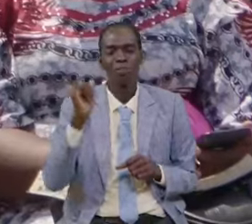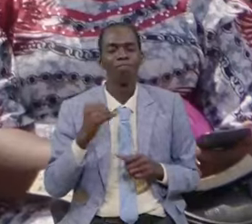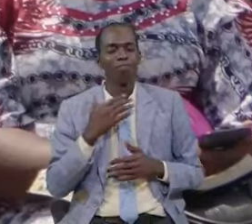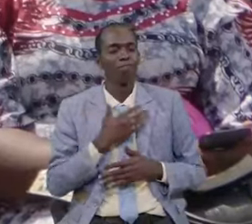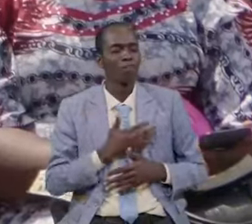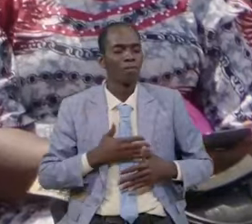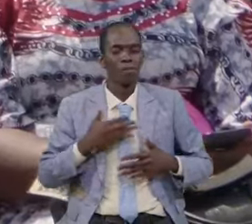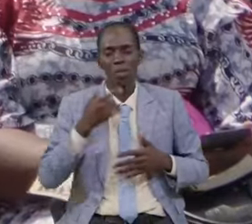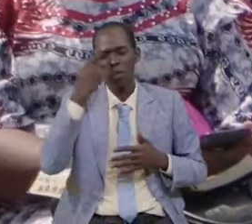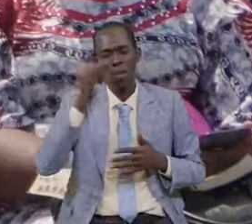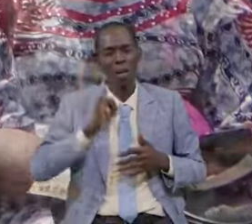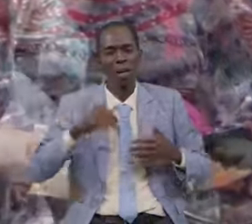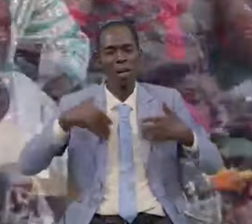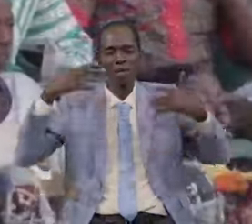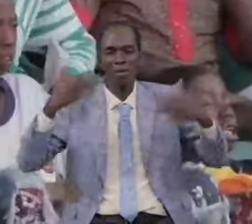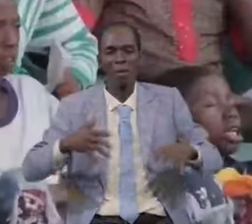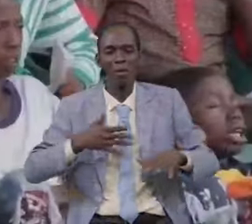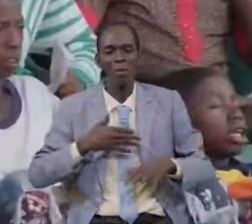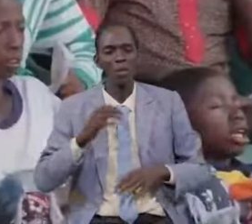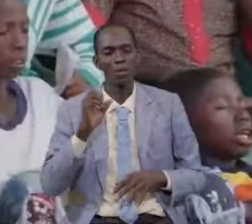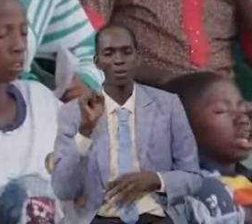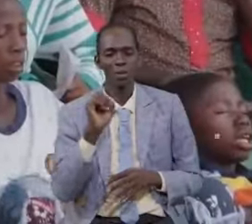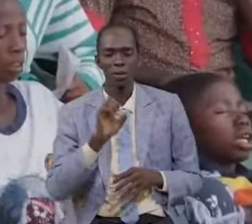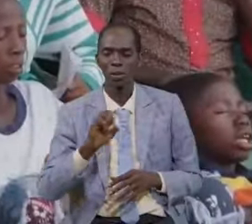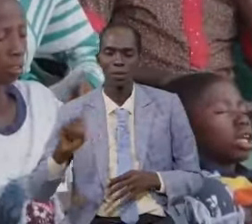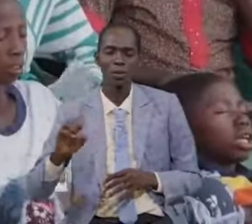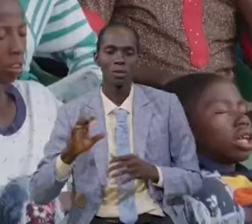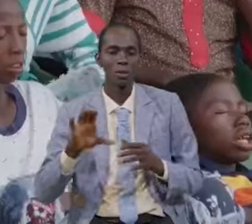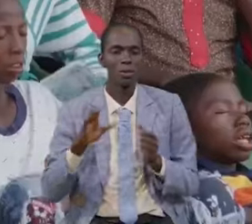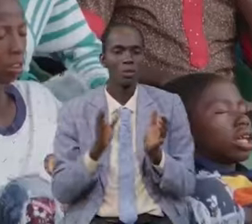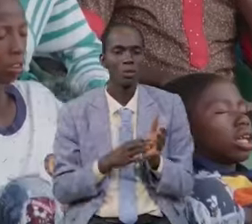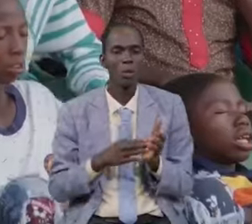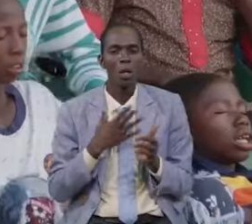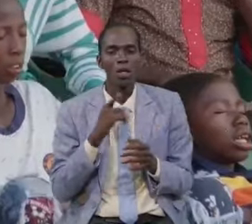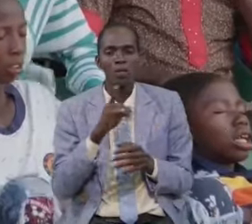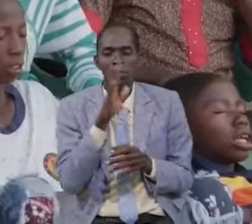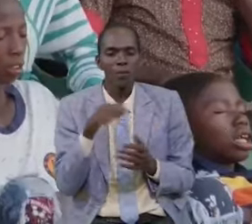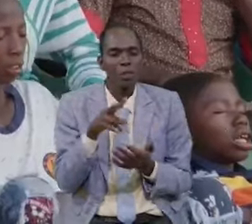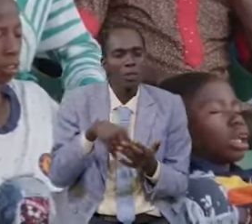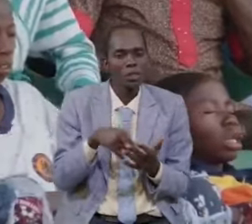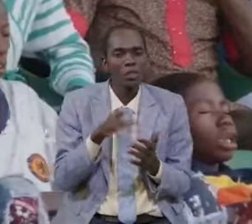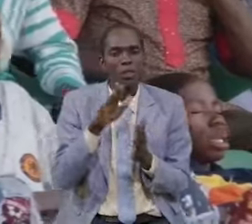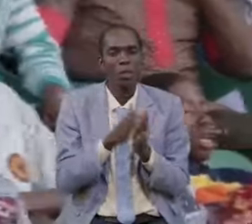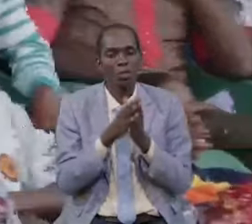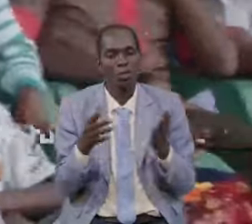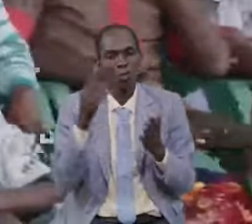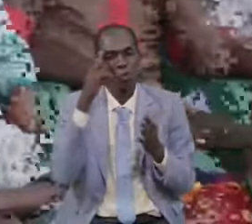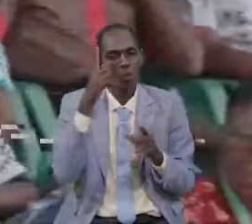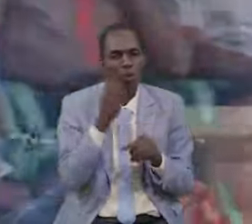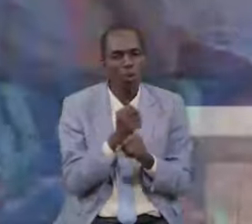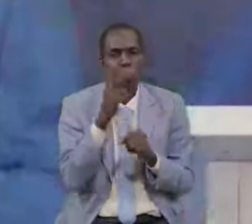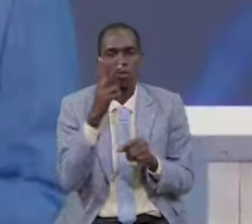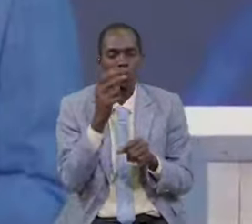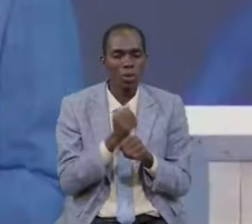fini, j'ai eu le bac et tu ne lis plus ces matières. 2 ans, 3 ans, tu